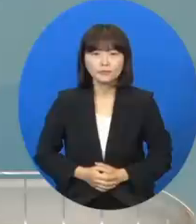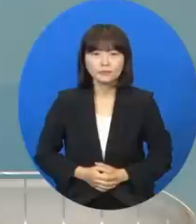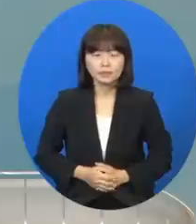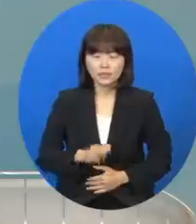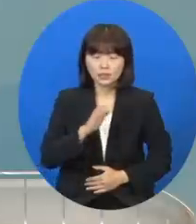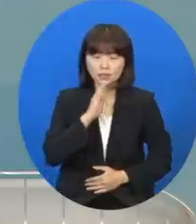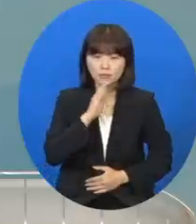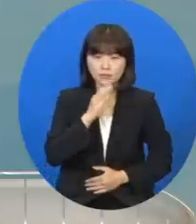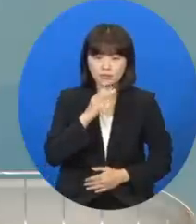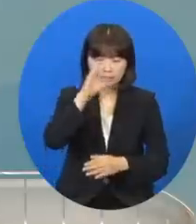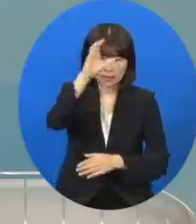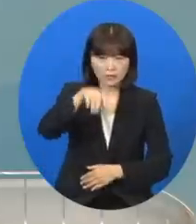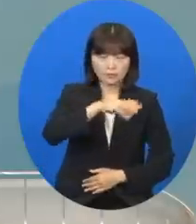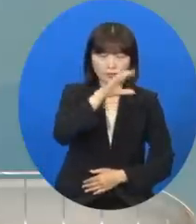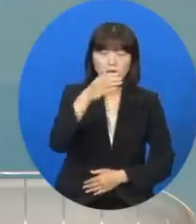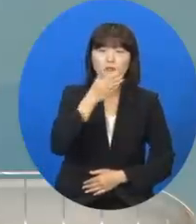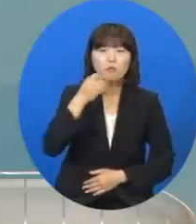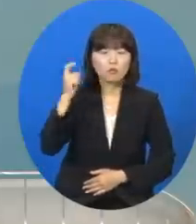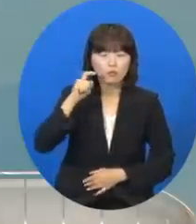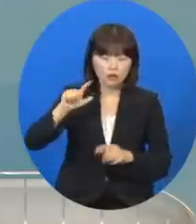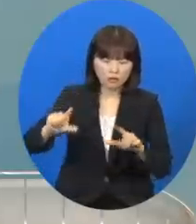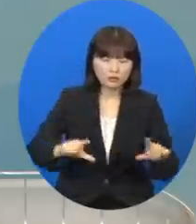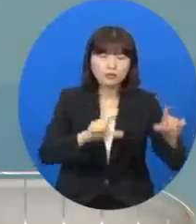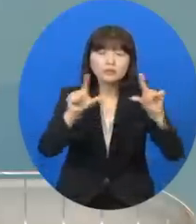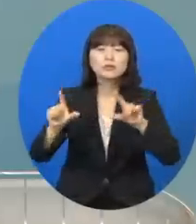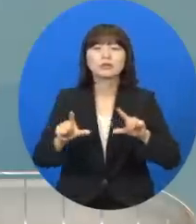십자가의 복음으로 살아야 한다는 겁니다.